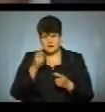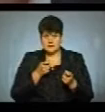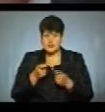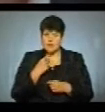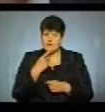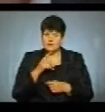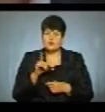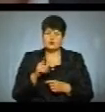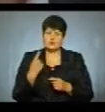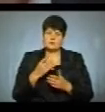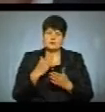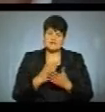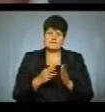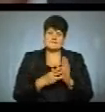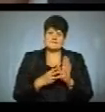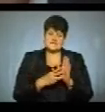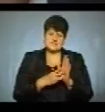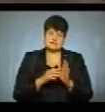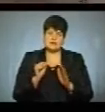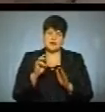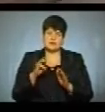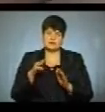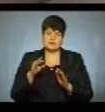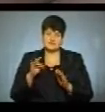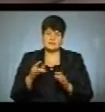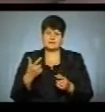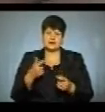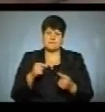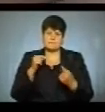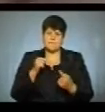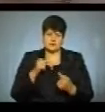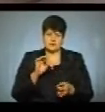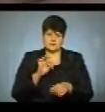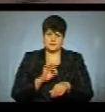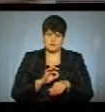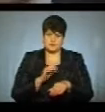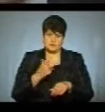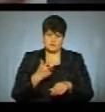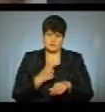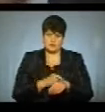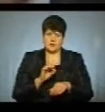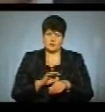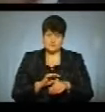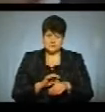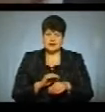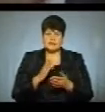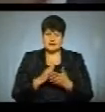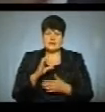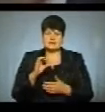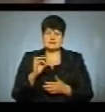розповідає, в області є 8 ампул антитоксину дифтерії. Це сироватка для лікування хворих на дифтерію. У нас є сироватка, яка